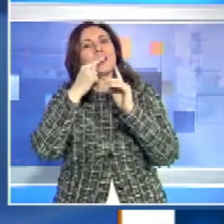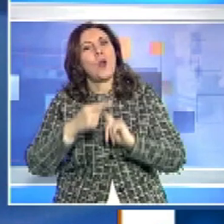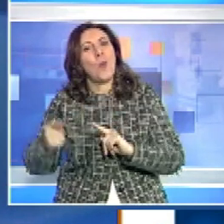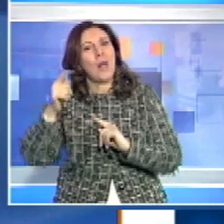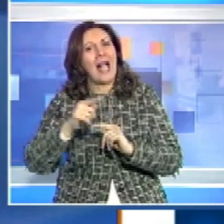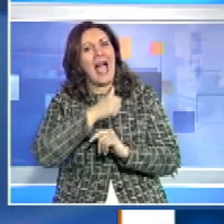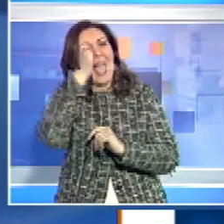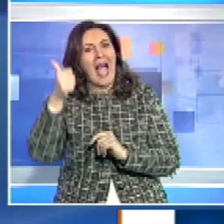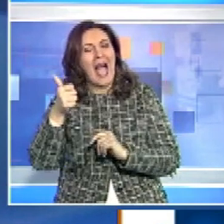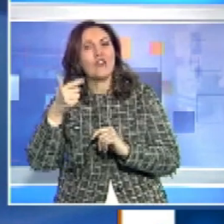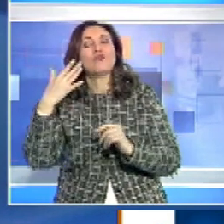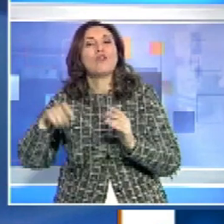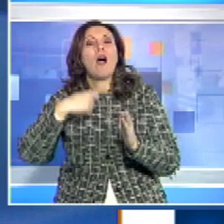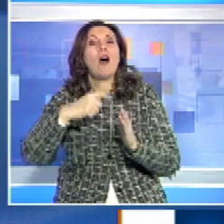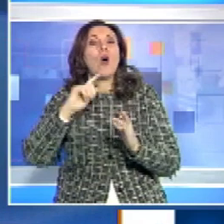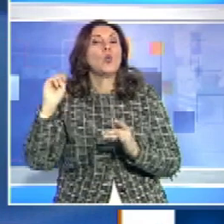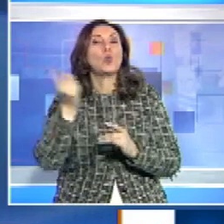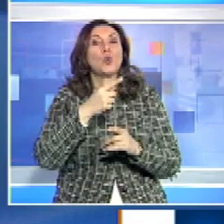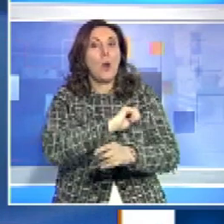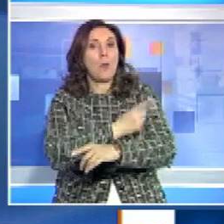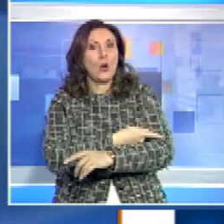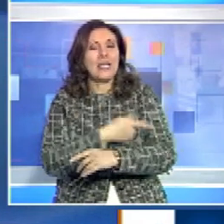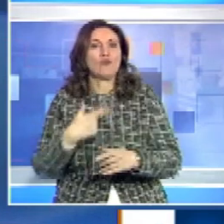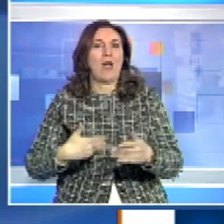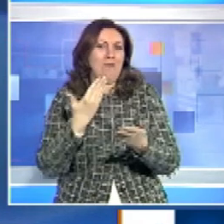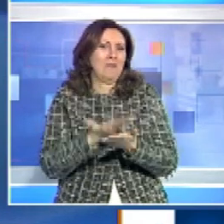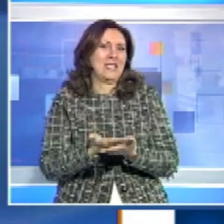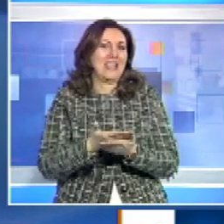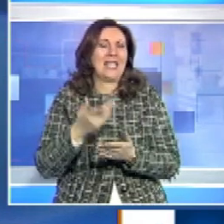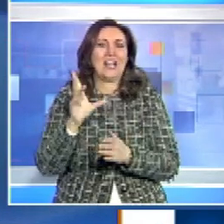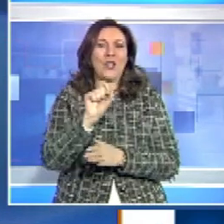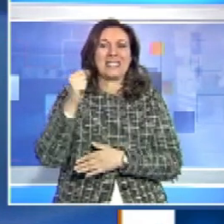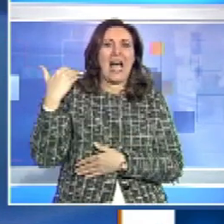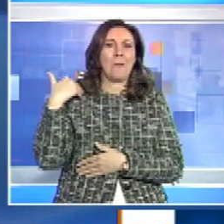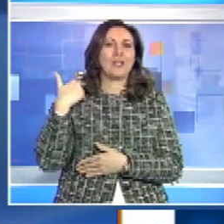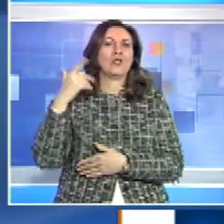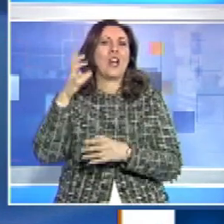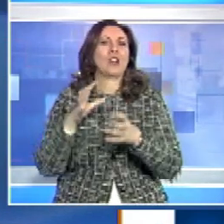girato interamente a Potenza, che è stato presentato sabato al Don Bosco. Igor Boldi.